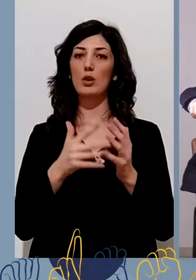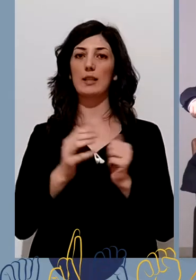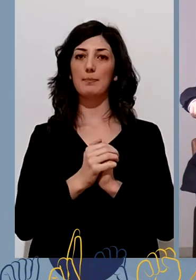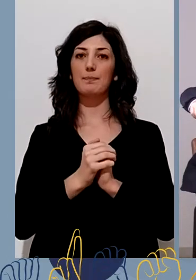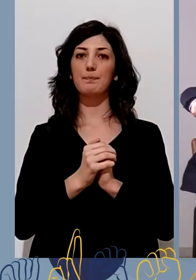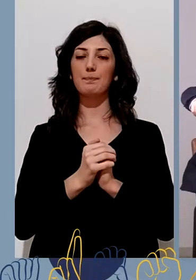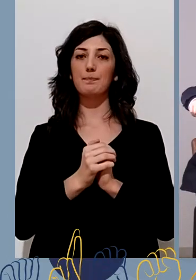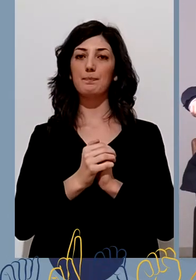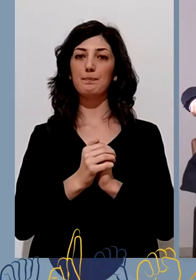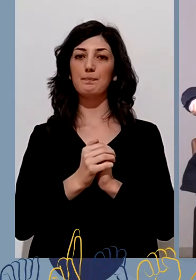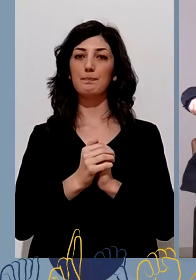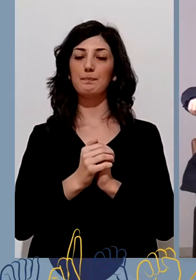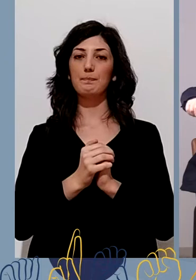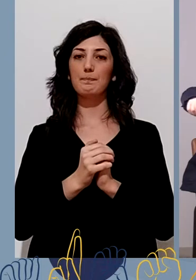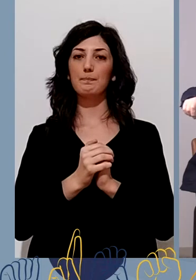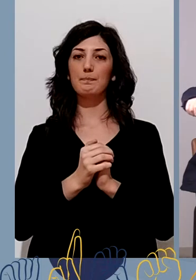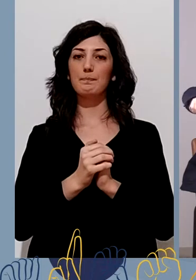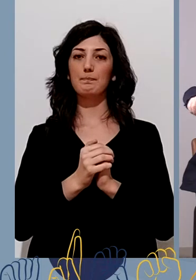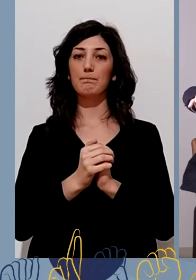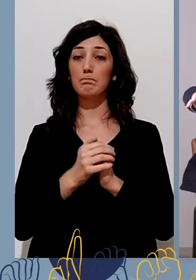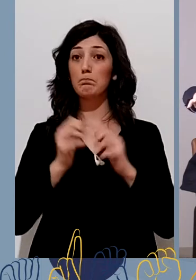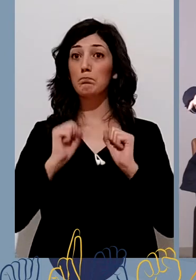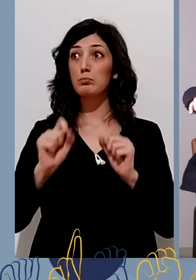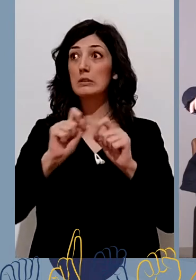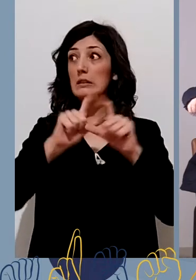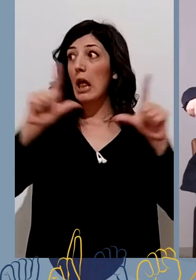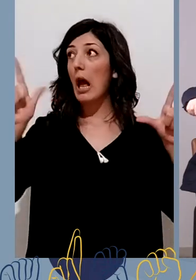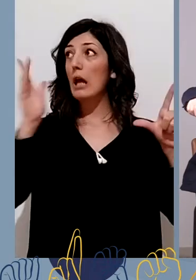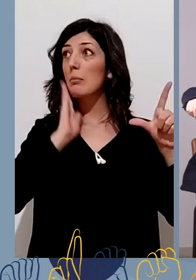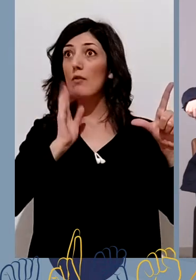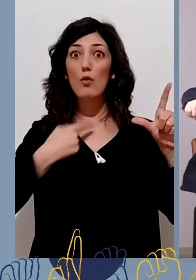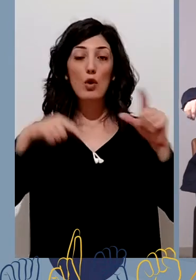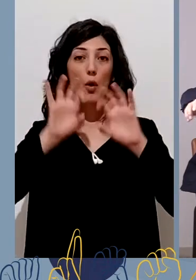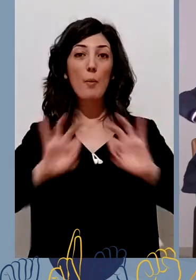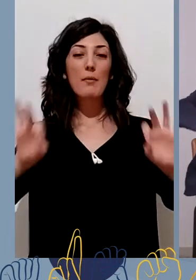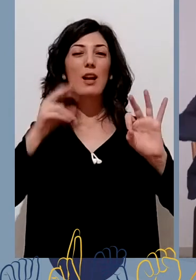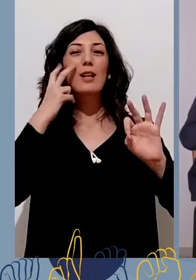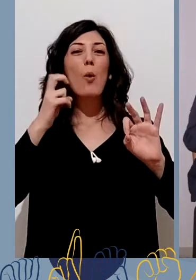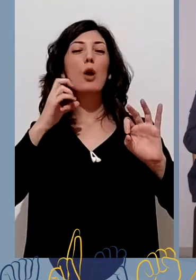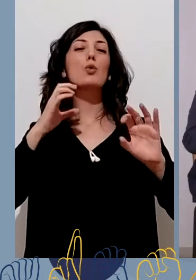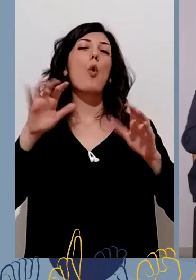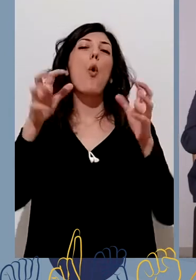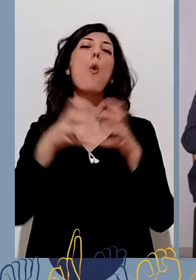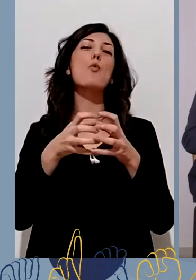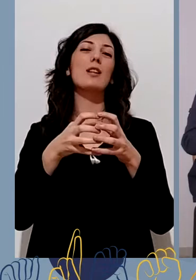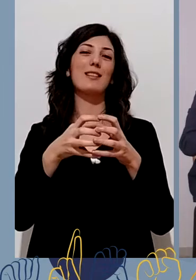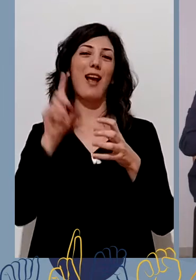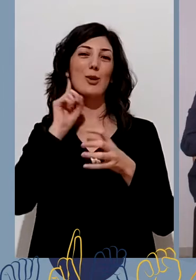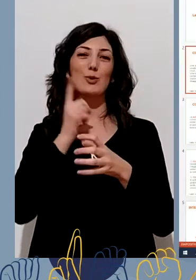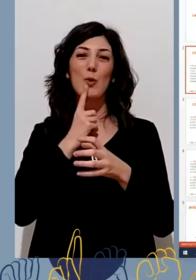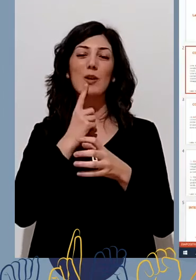se mettiamo una slide che avevo preparato sulla comunità dei sordi, vediamo che il sordo è